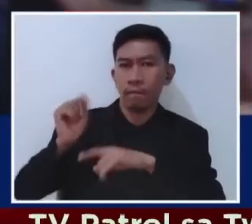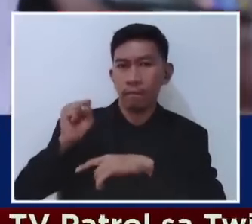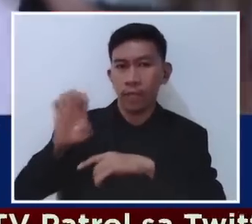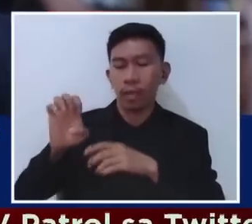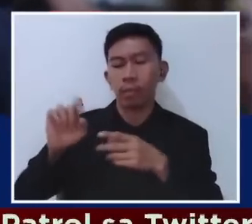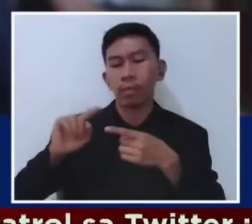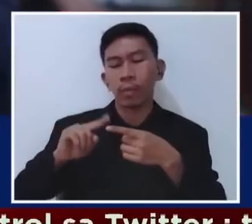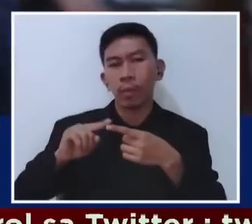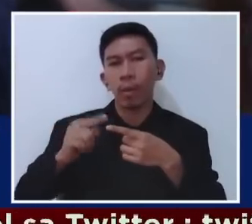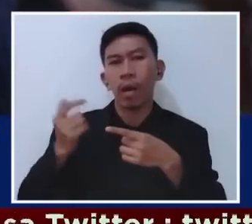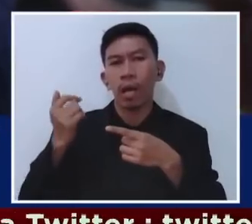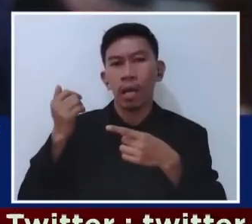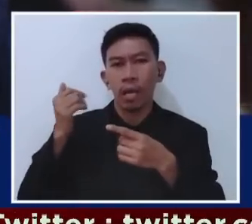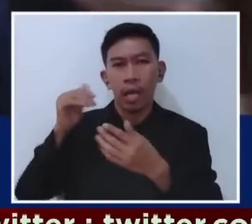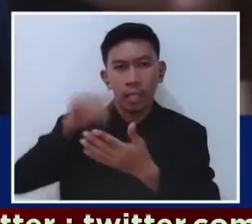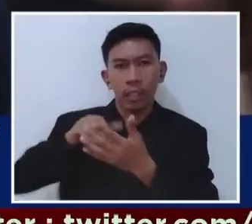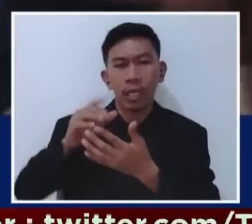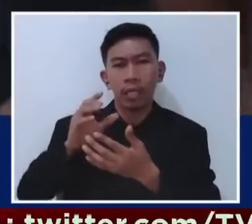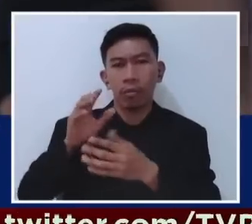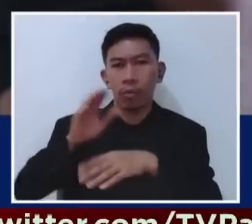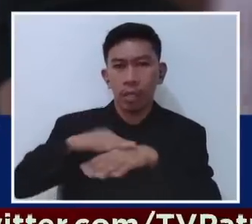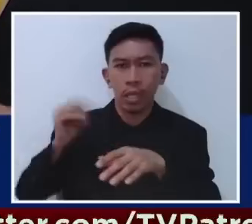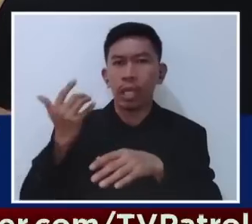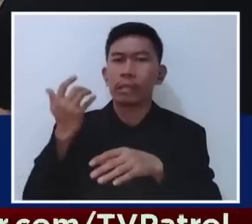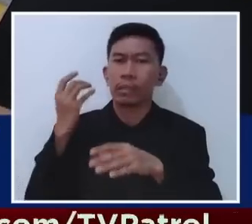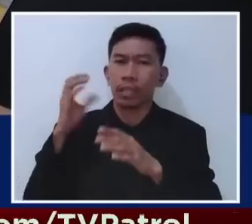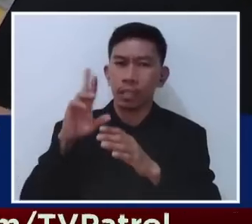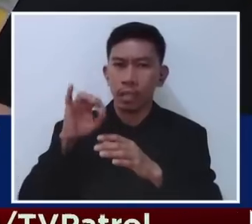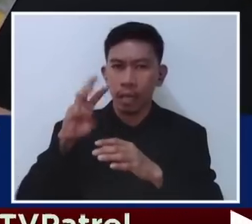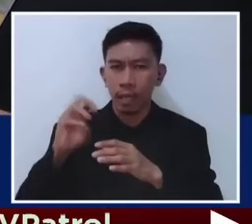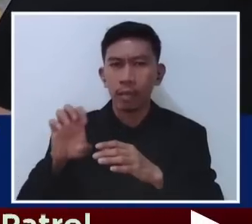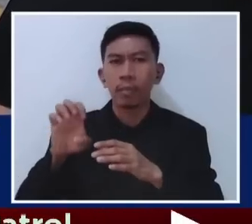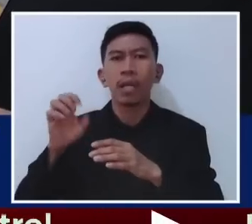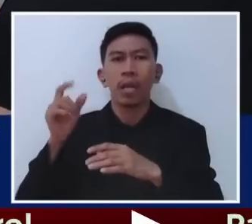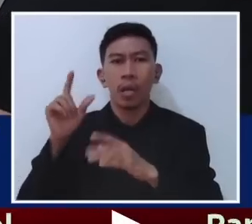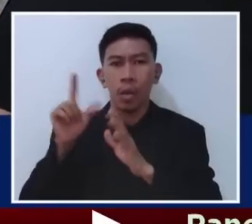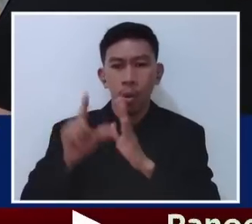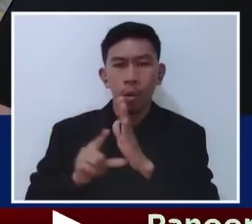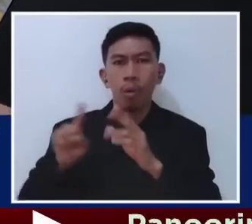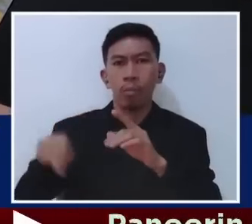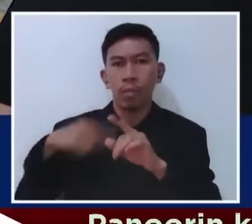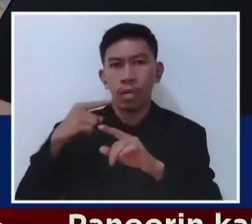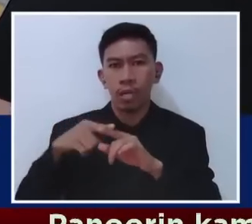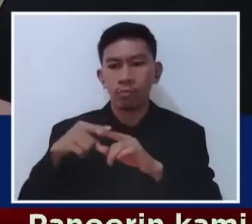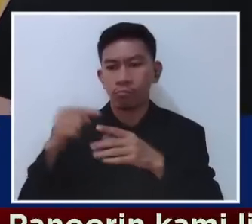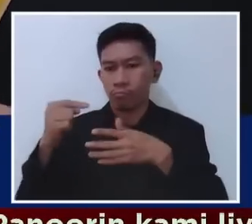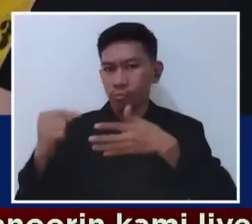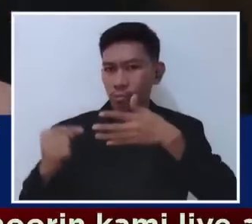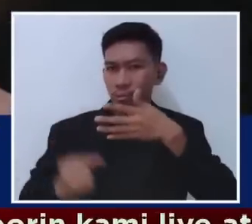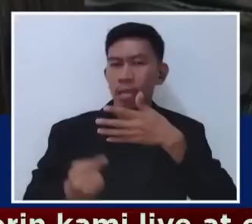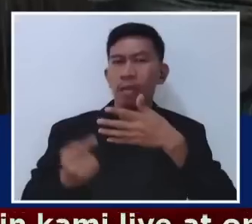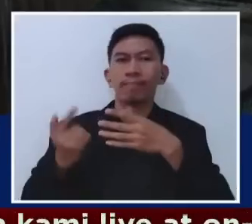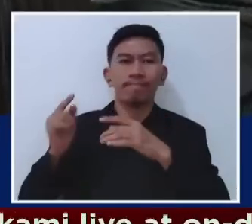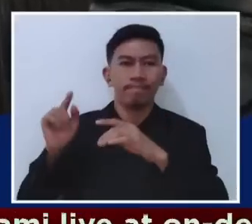Law, paglabag sa Privacy Act at grave threat. Panawagan ng PNP ACG sa publiko na magdoble ingat at huwag